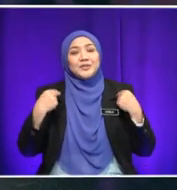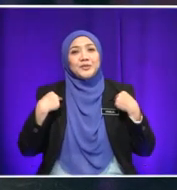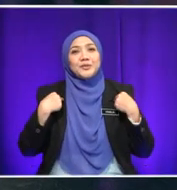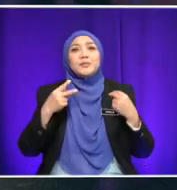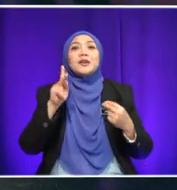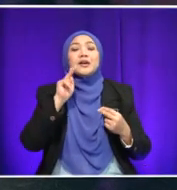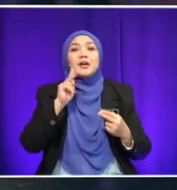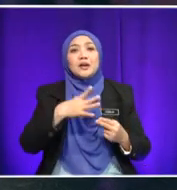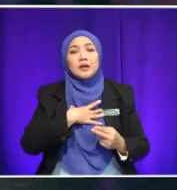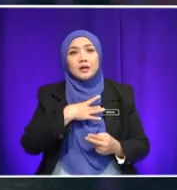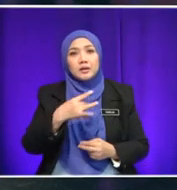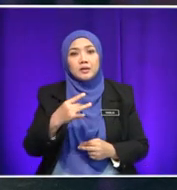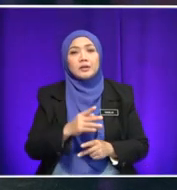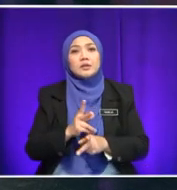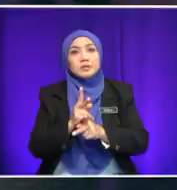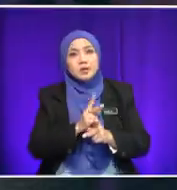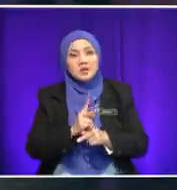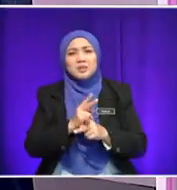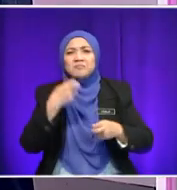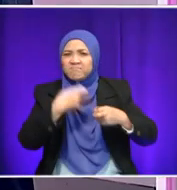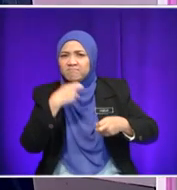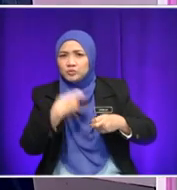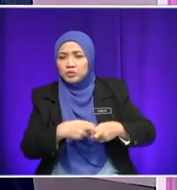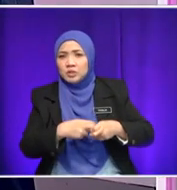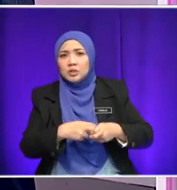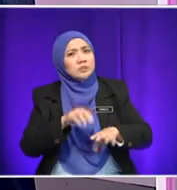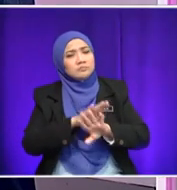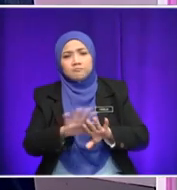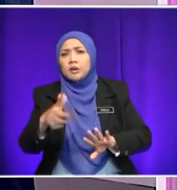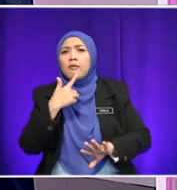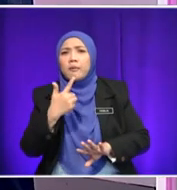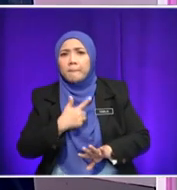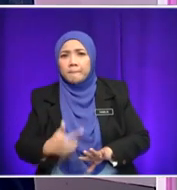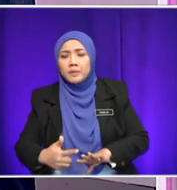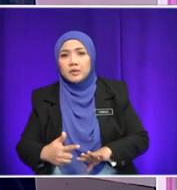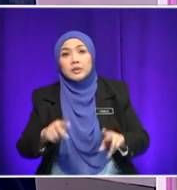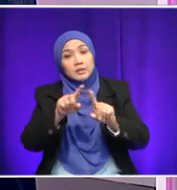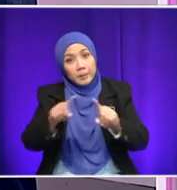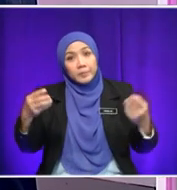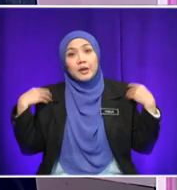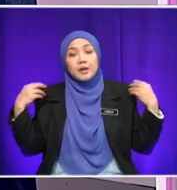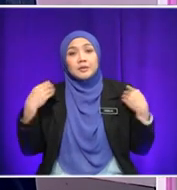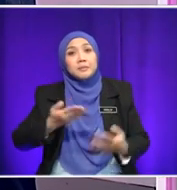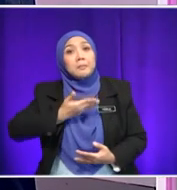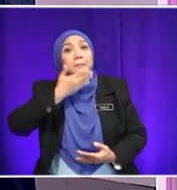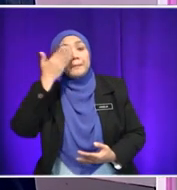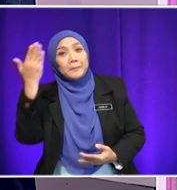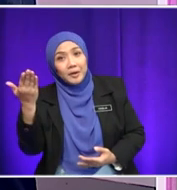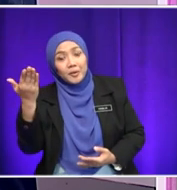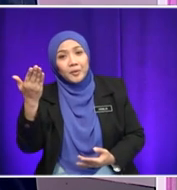amat rumin tetapi memberikan ada aroma sendiri dan lebih lebih kelihatan dia